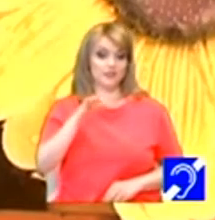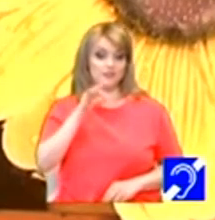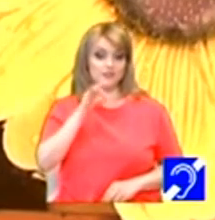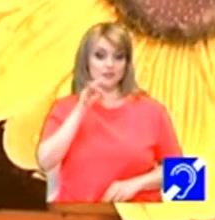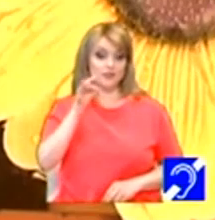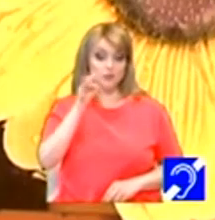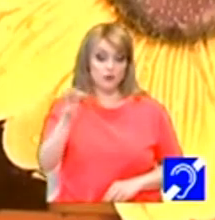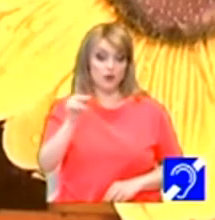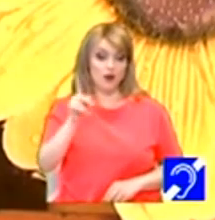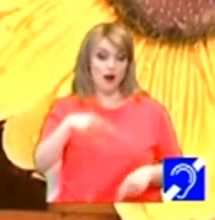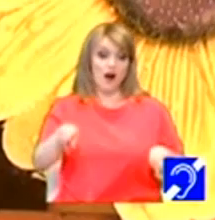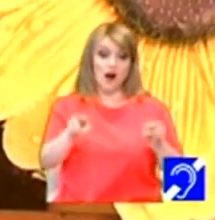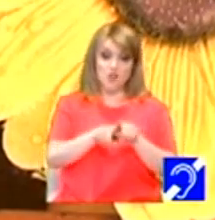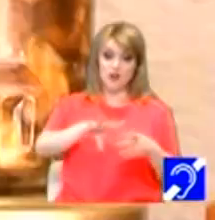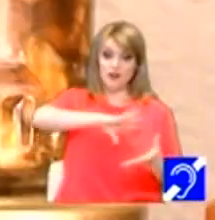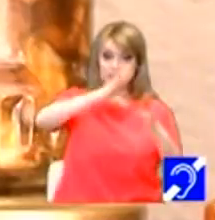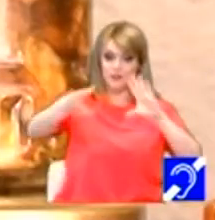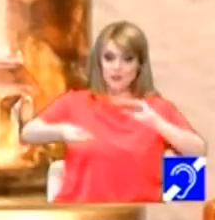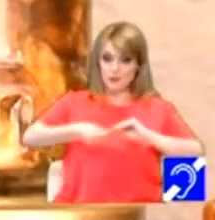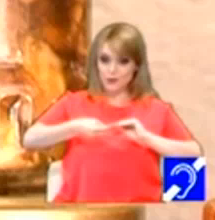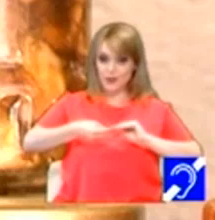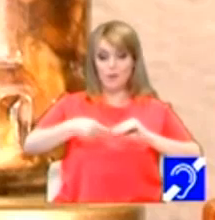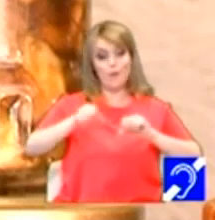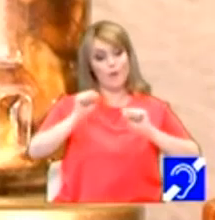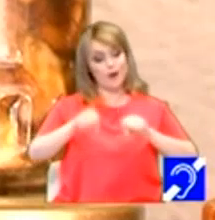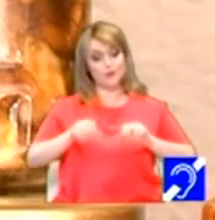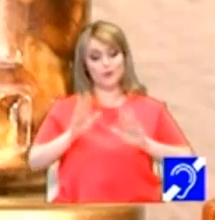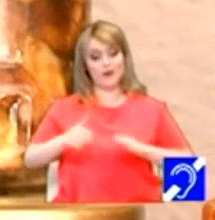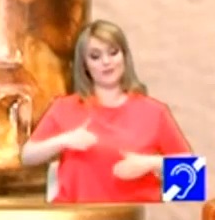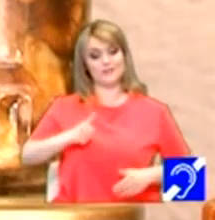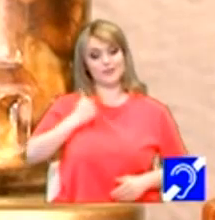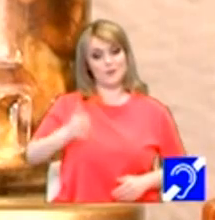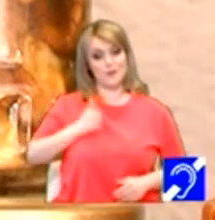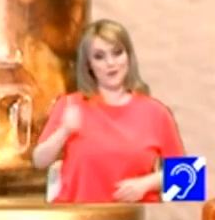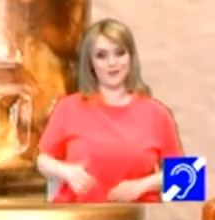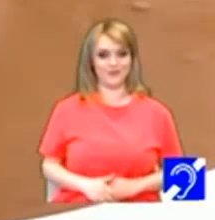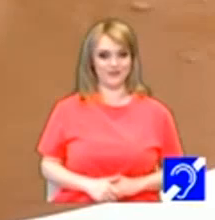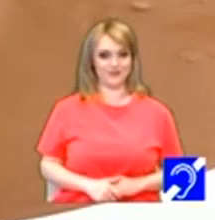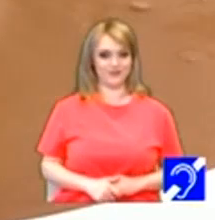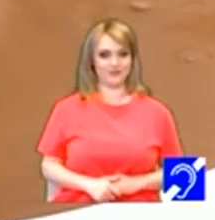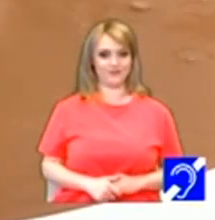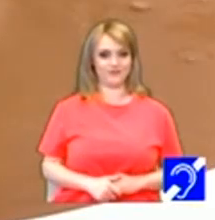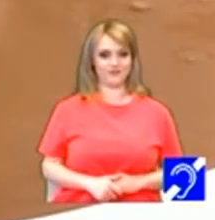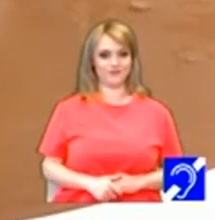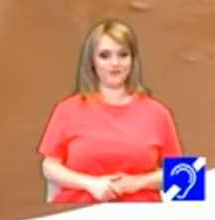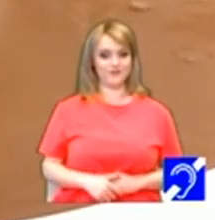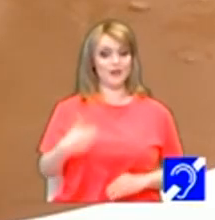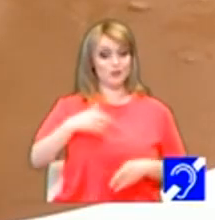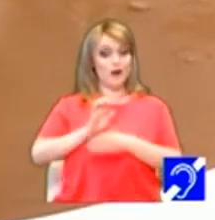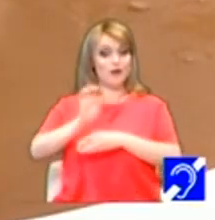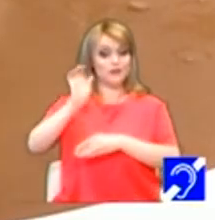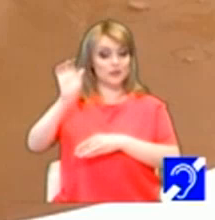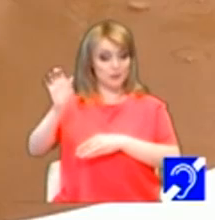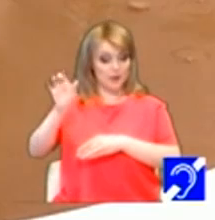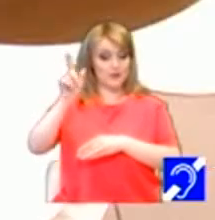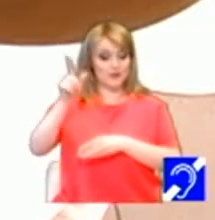Honey Awards, spune că astfel de rezultate nu pot decât să îi bucure. Noi am trimis numai miere polifloră, fiindcă deci asta